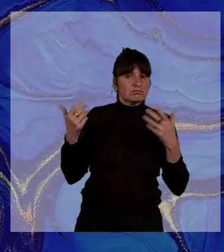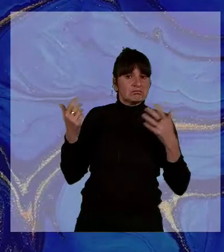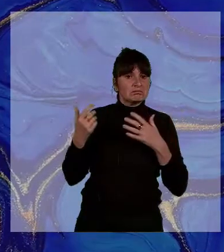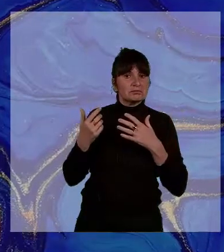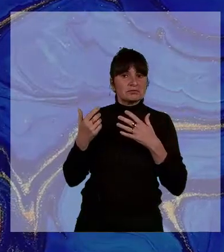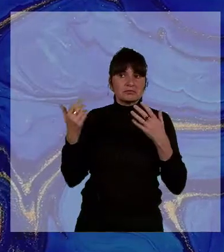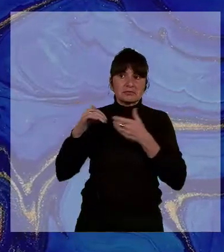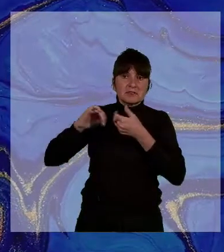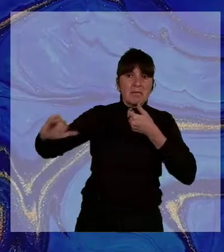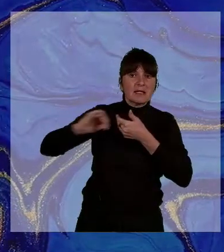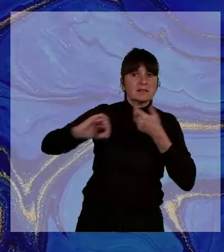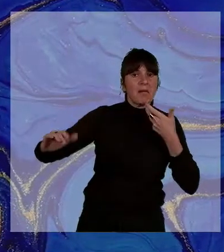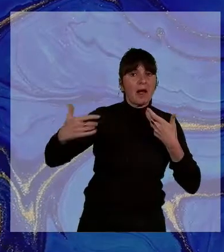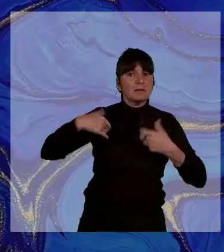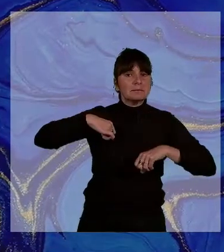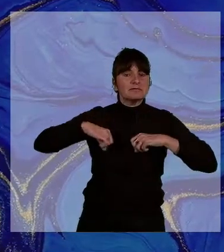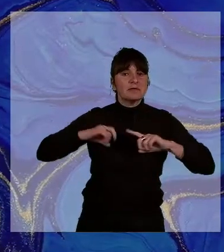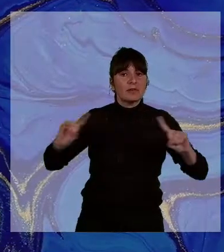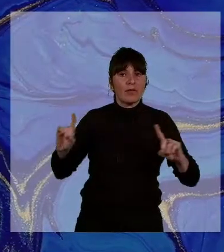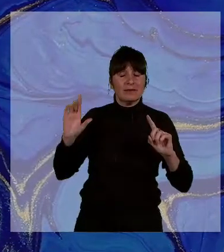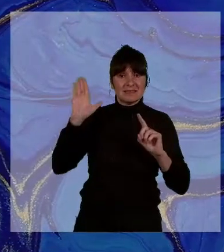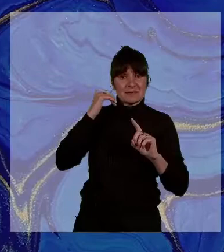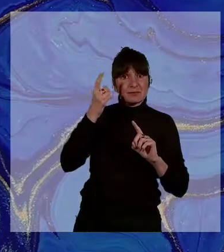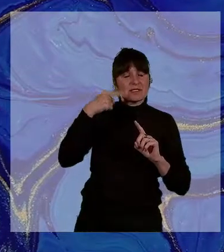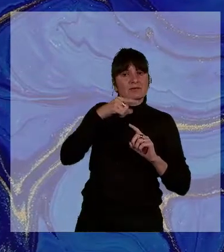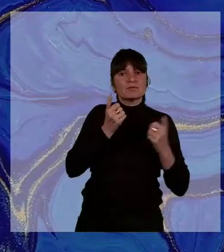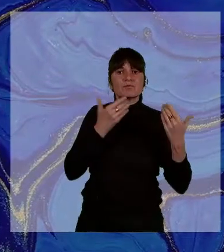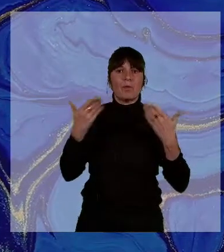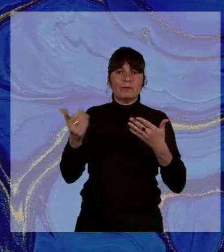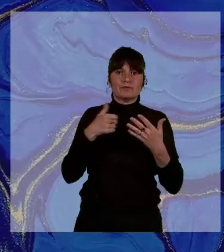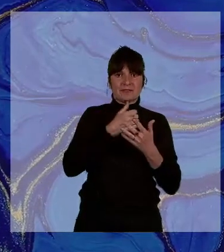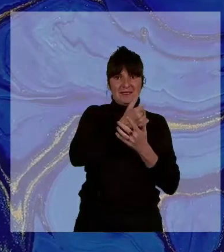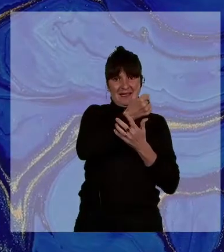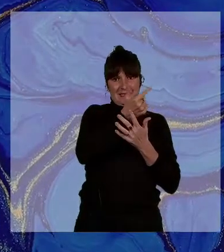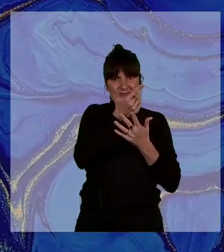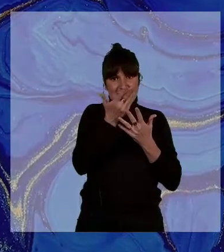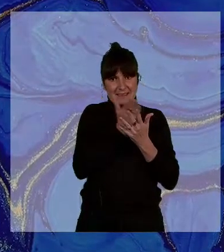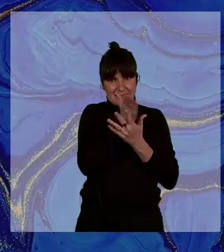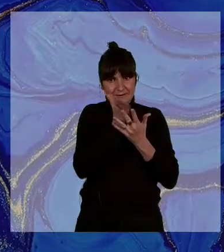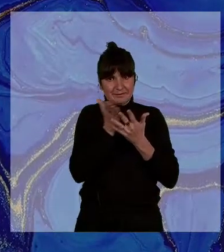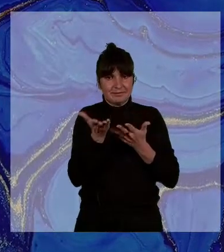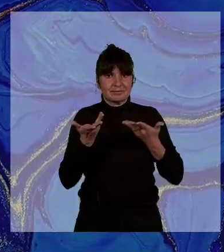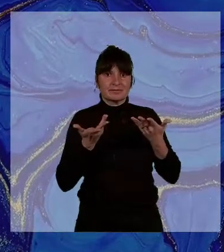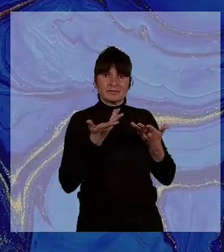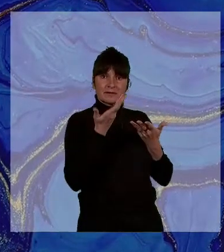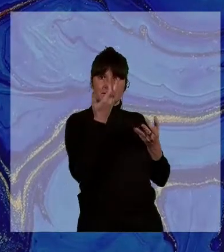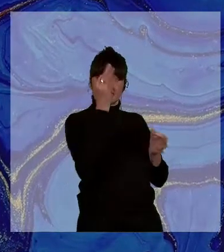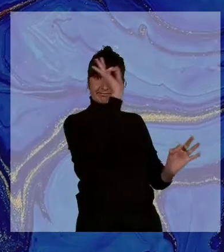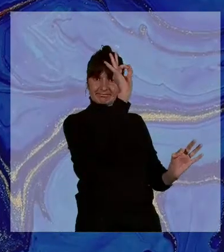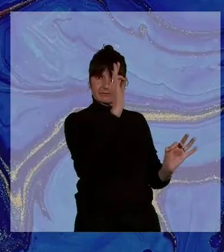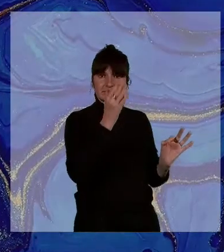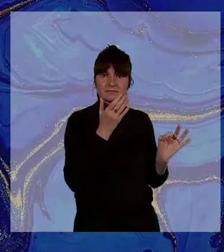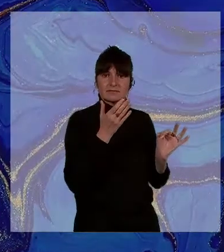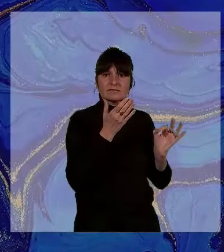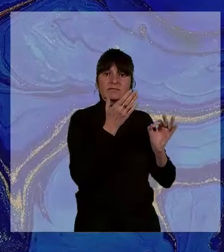proposé six axes qui s'adressent aux autorités régionales et nationales afin de pouvoir